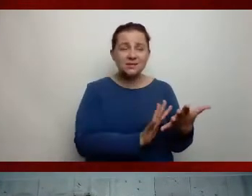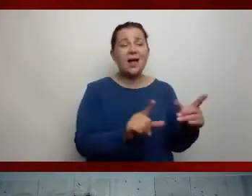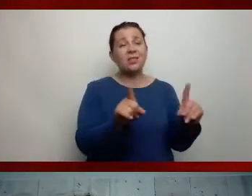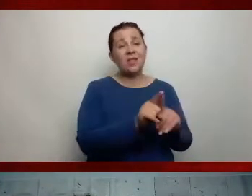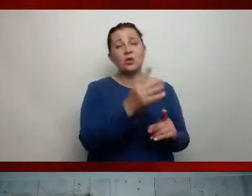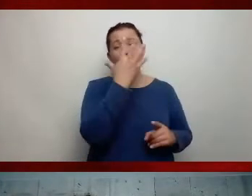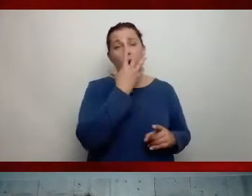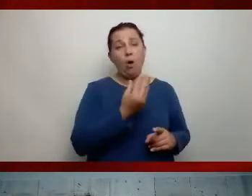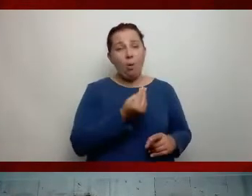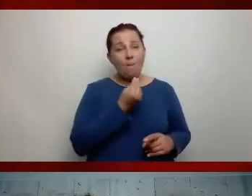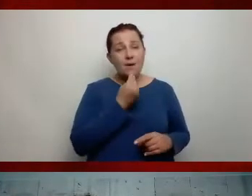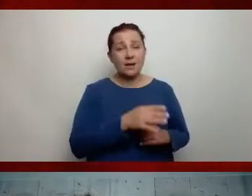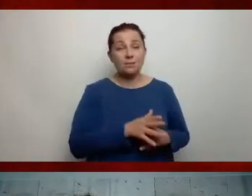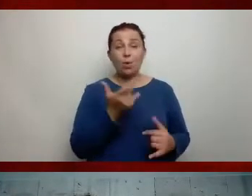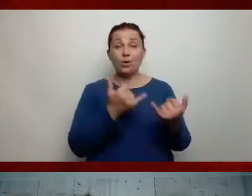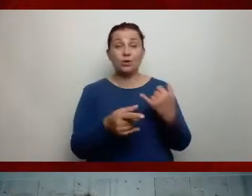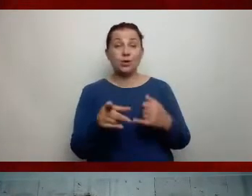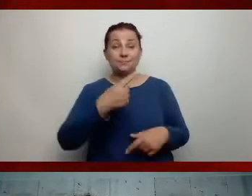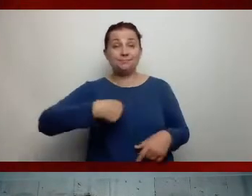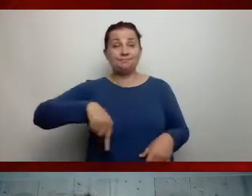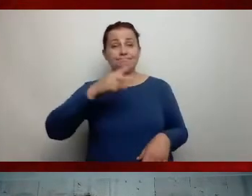obrazie, bo jeżeli przyjrzymy się